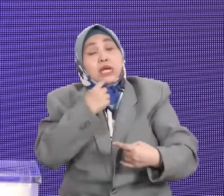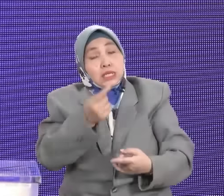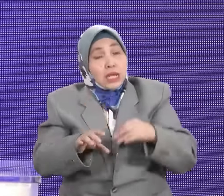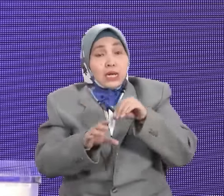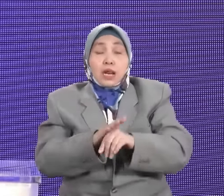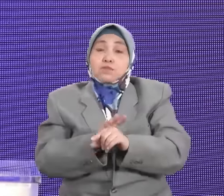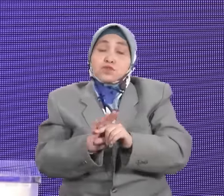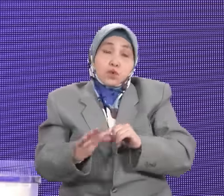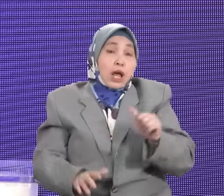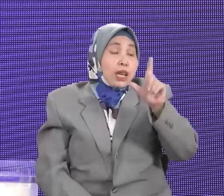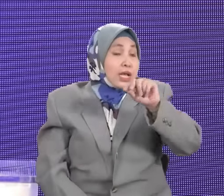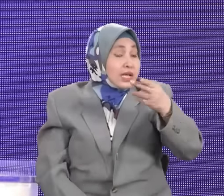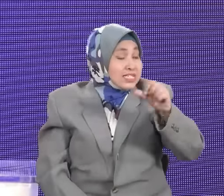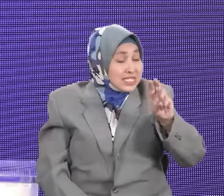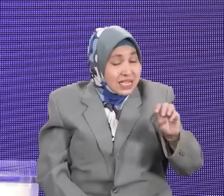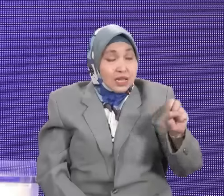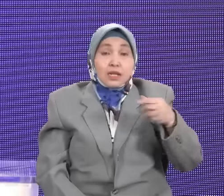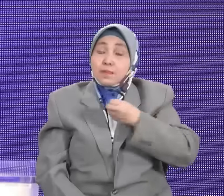al-insan Allah menyatakan